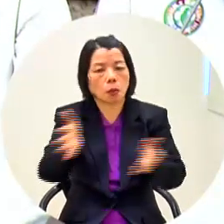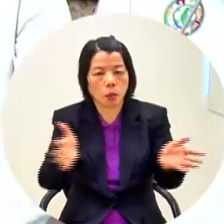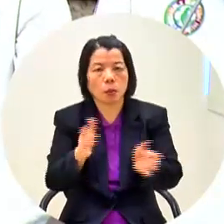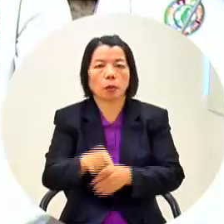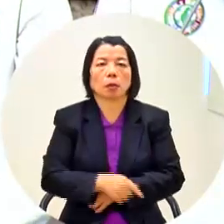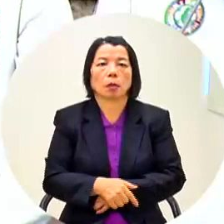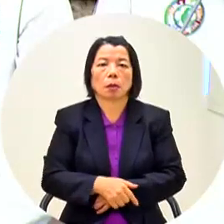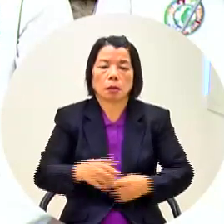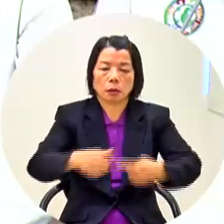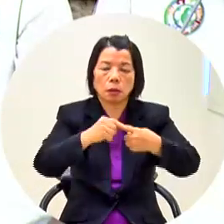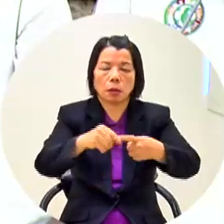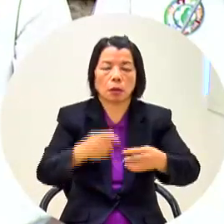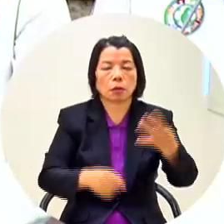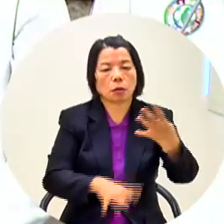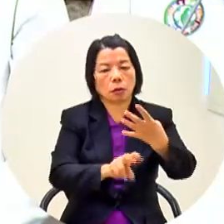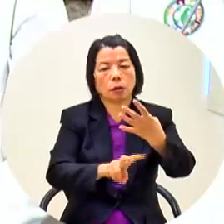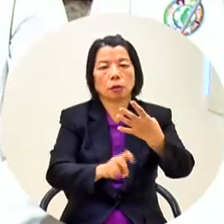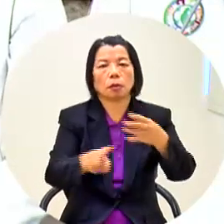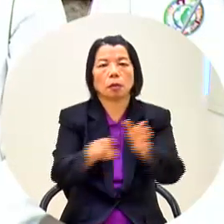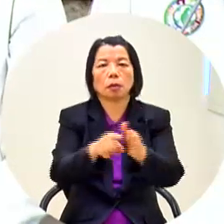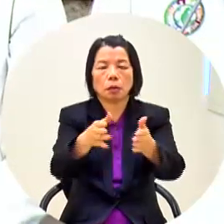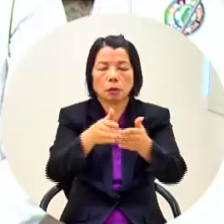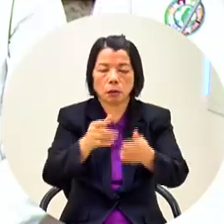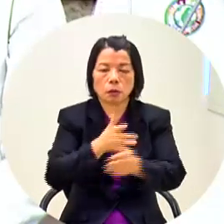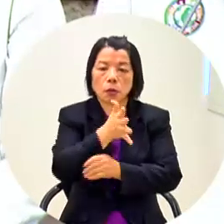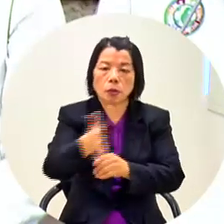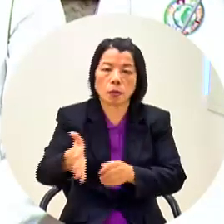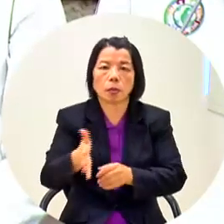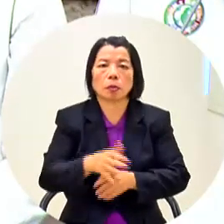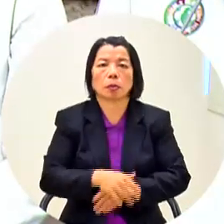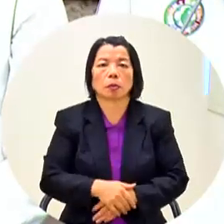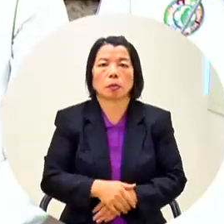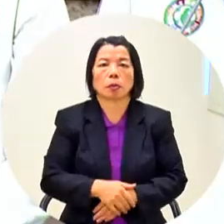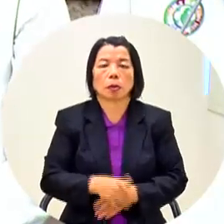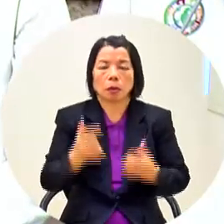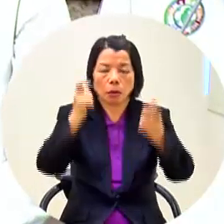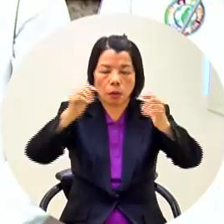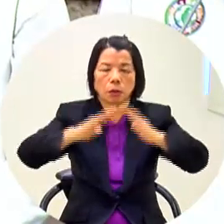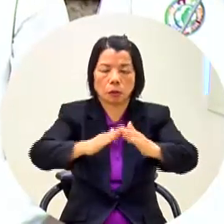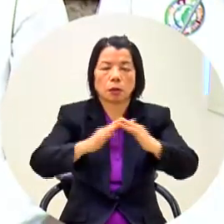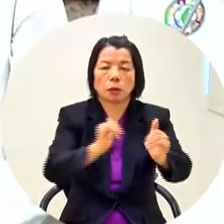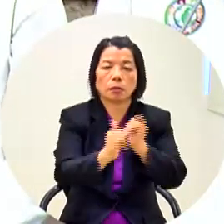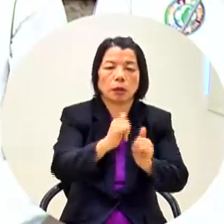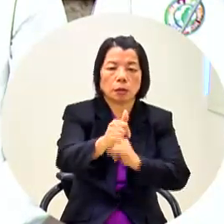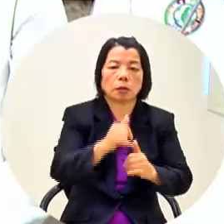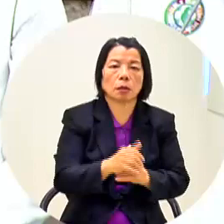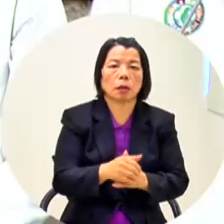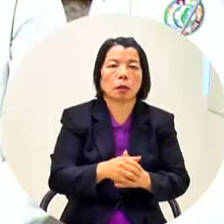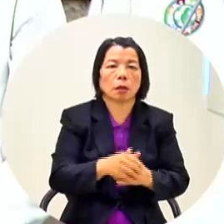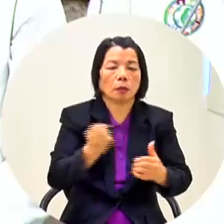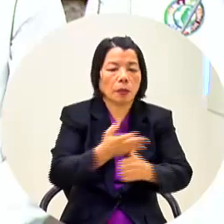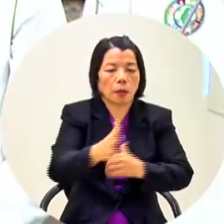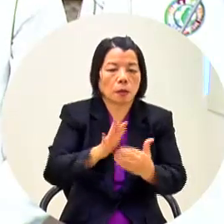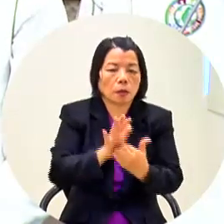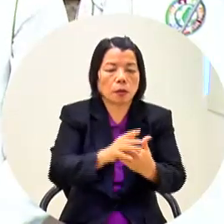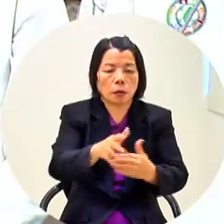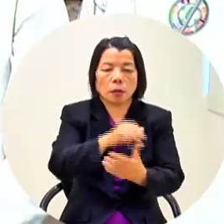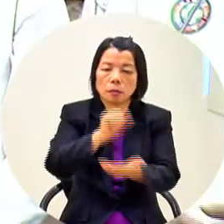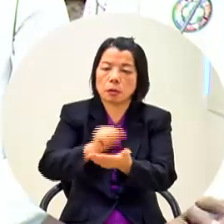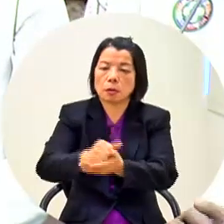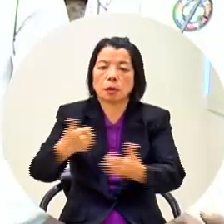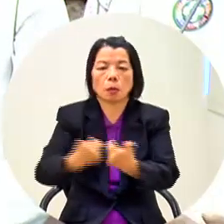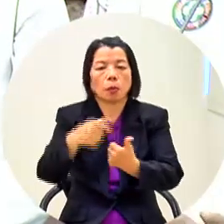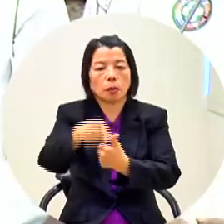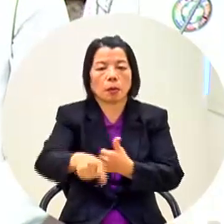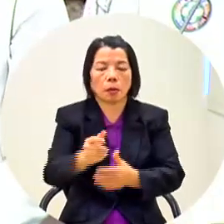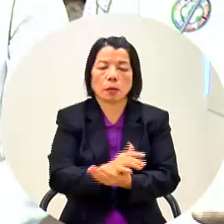一段影片4月22号，你去跟所谓的高雄民间防疫联盟成员开了个记者会，他的